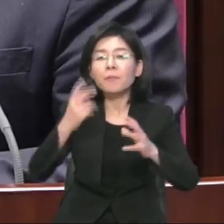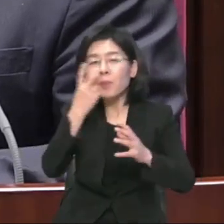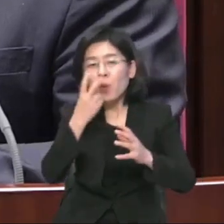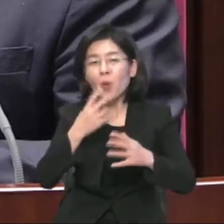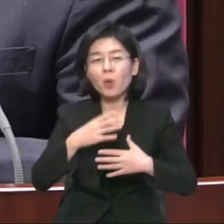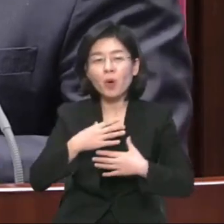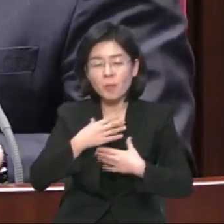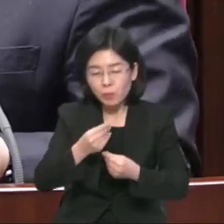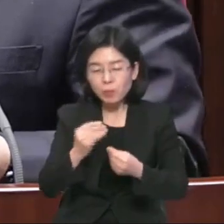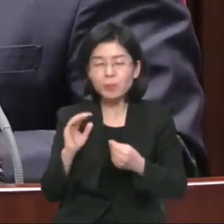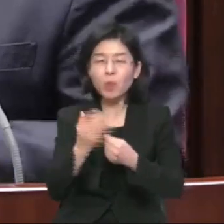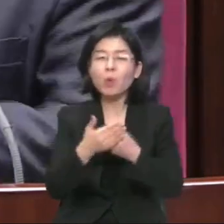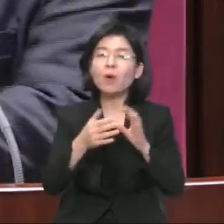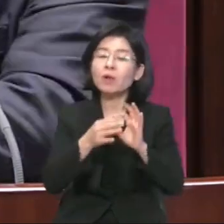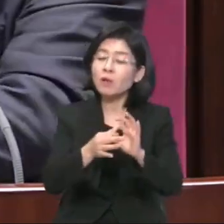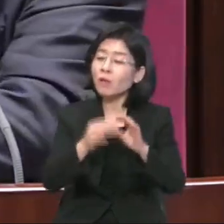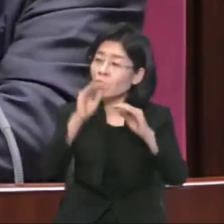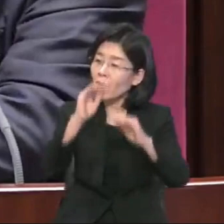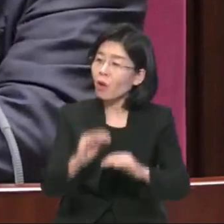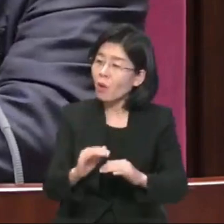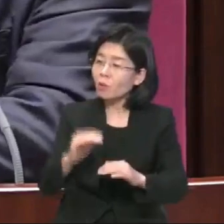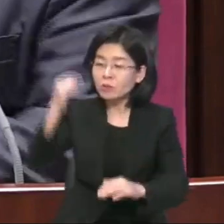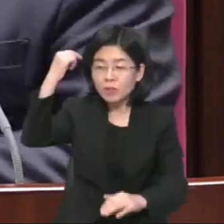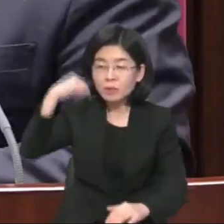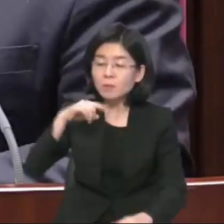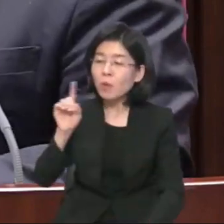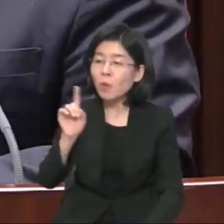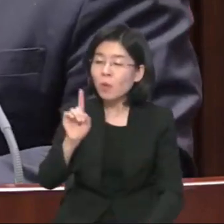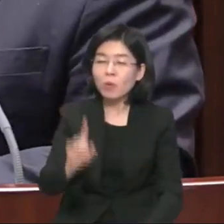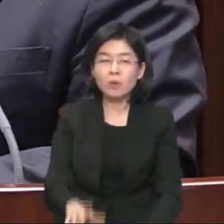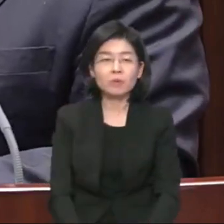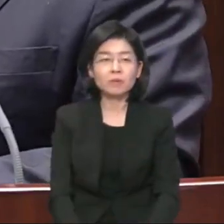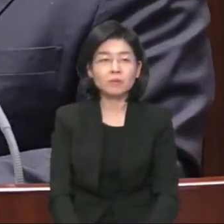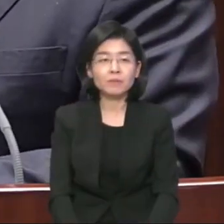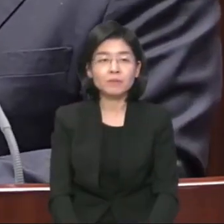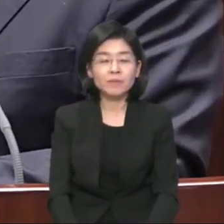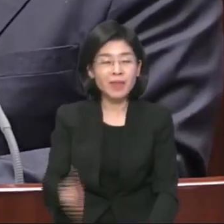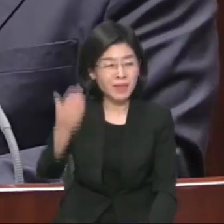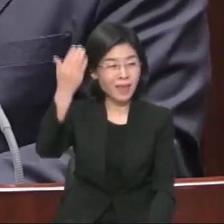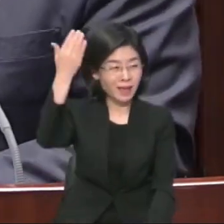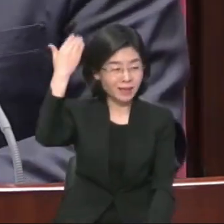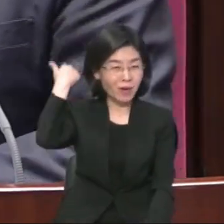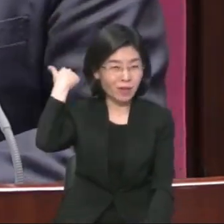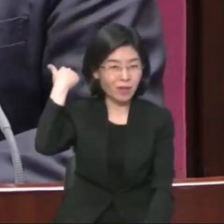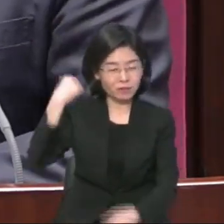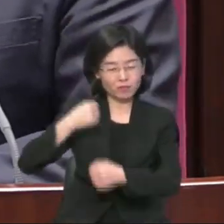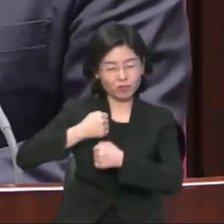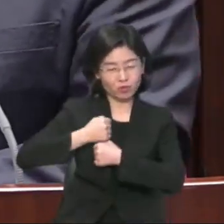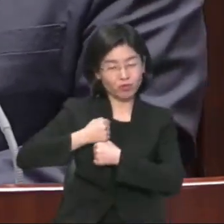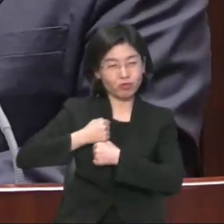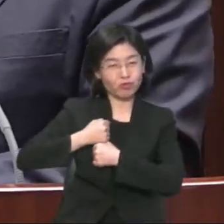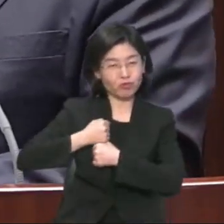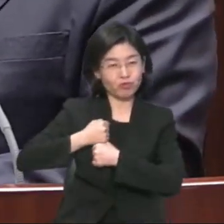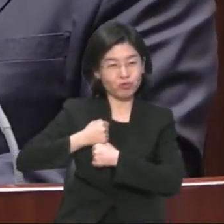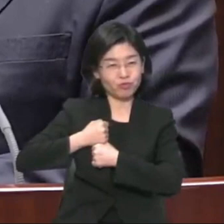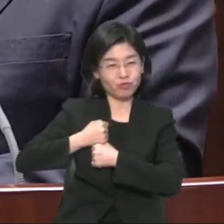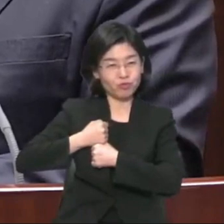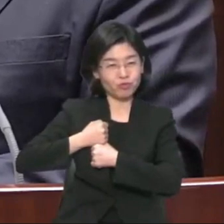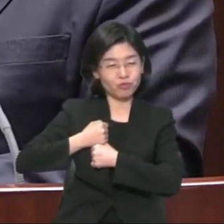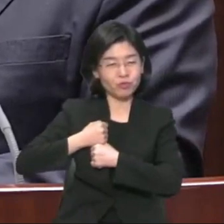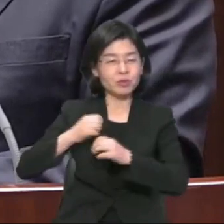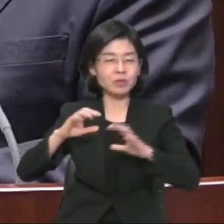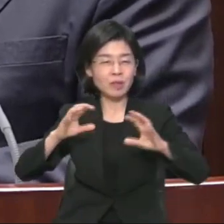없습니까? 코로나19와 연관해서. 예, 이제 옛날에는 군사적인 측면이